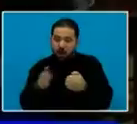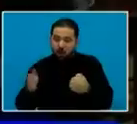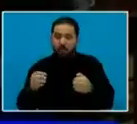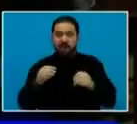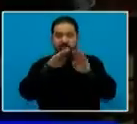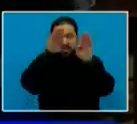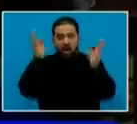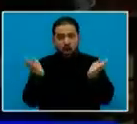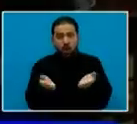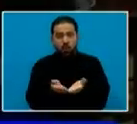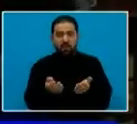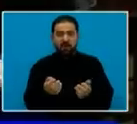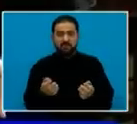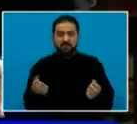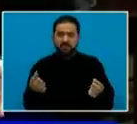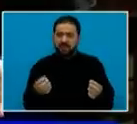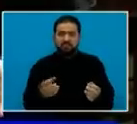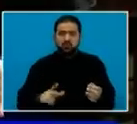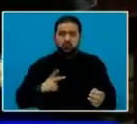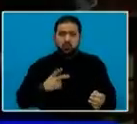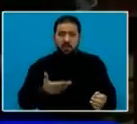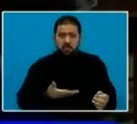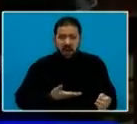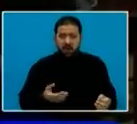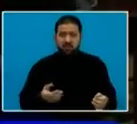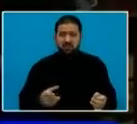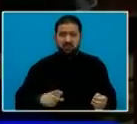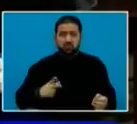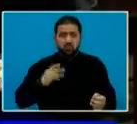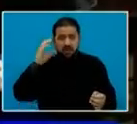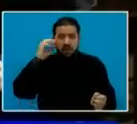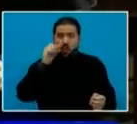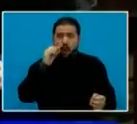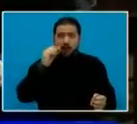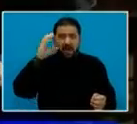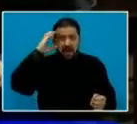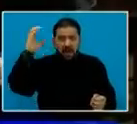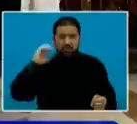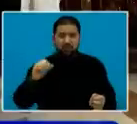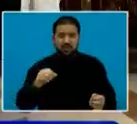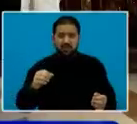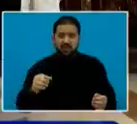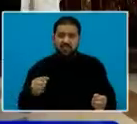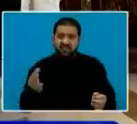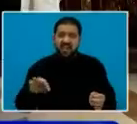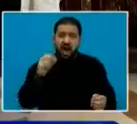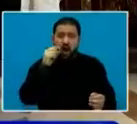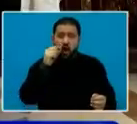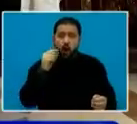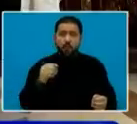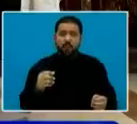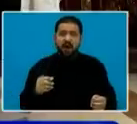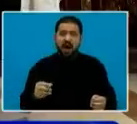avem în lume, fie că suntem, eu știu, suntem clerici sau suntem creștini și iau misiunea lor, până la urmă, misiunea lor în